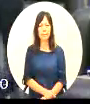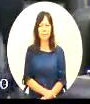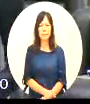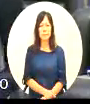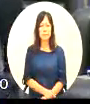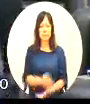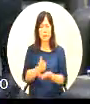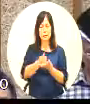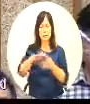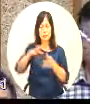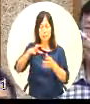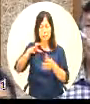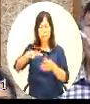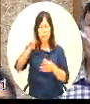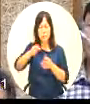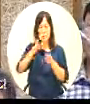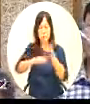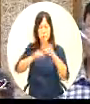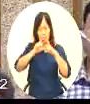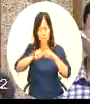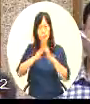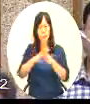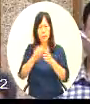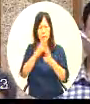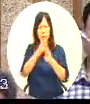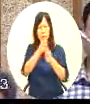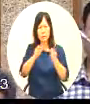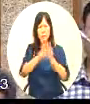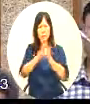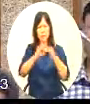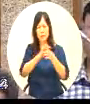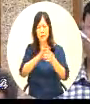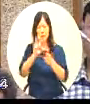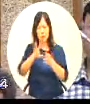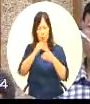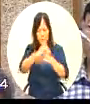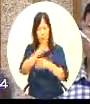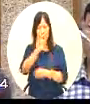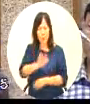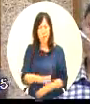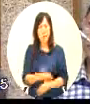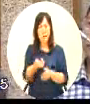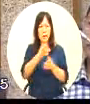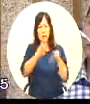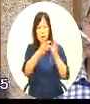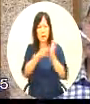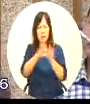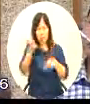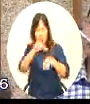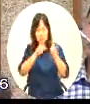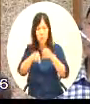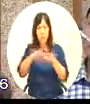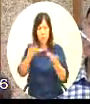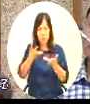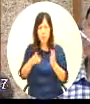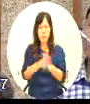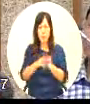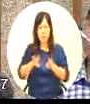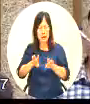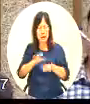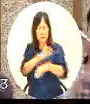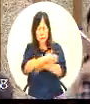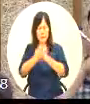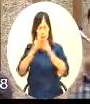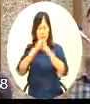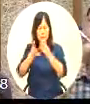局长简单答复。 好，谢谢主席议员因为时间真的非常有限。刚刚谈到资源的问题自从县市合并